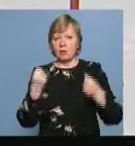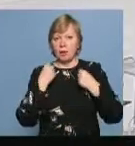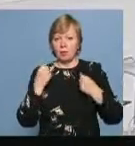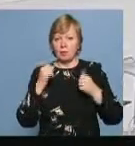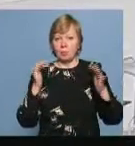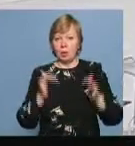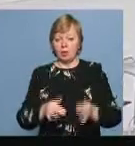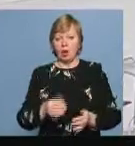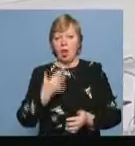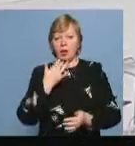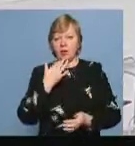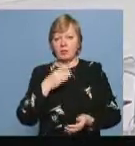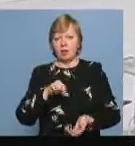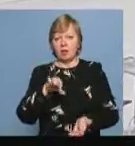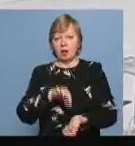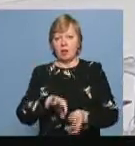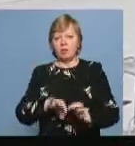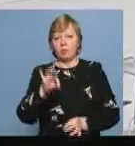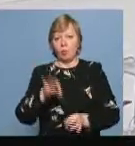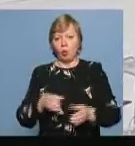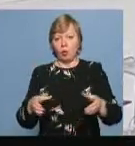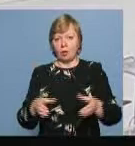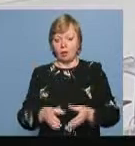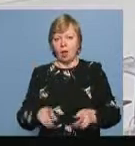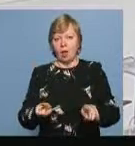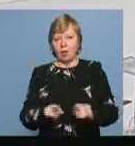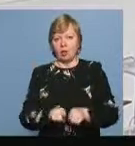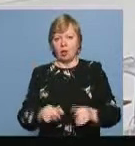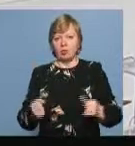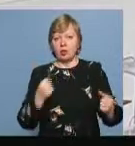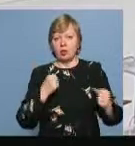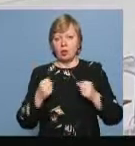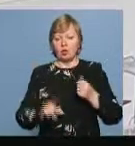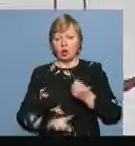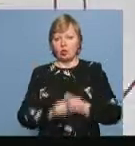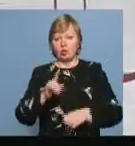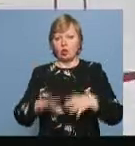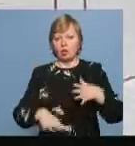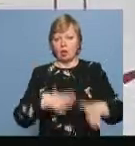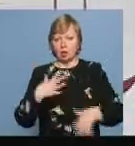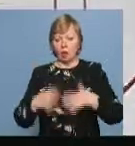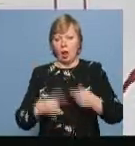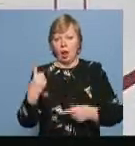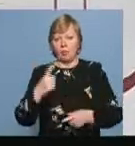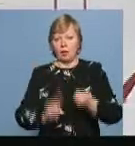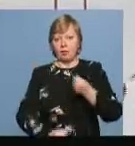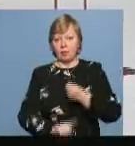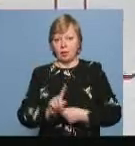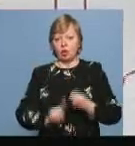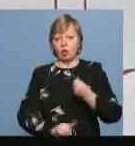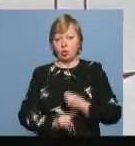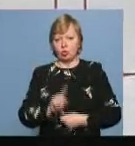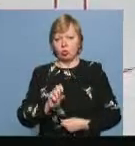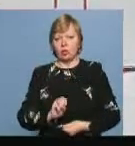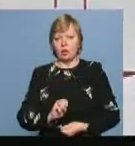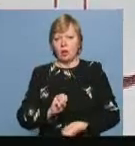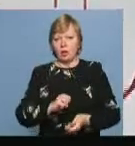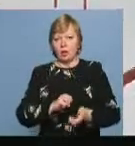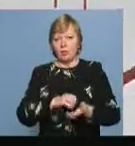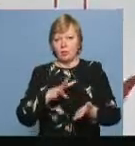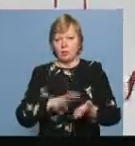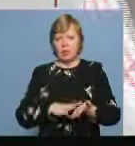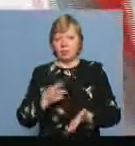члены национальной сборной. Во вторник спортсмены проведут тренировки, а первые старты состоятся уже 19 декабря.